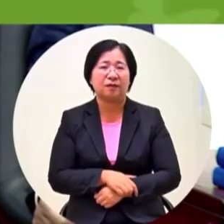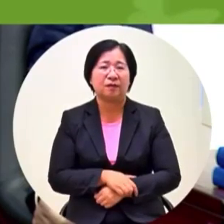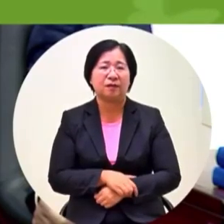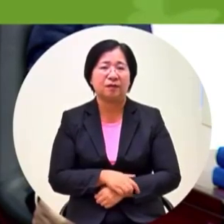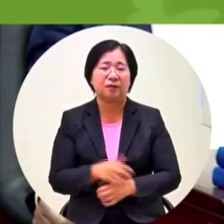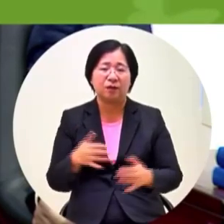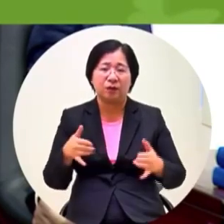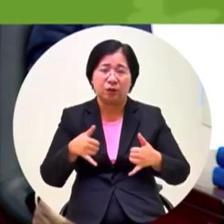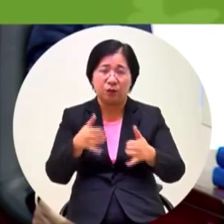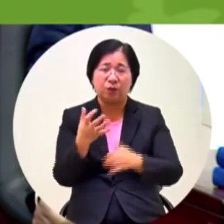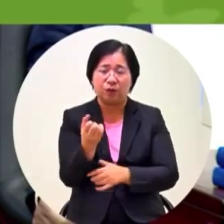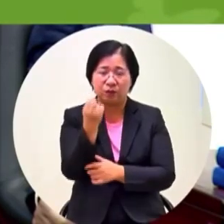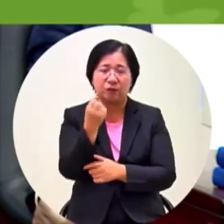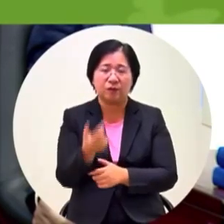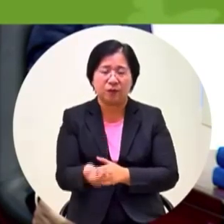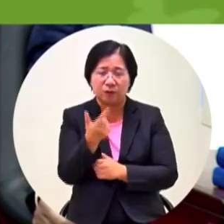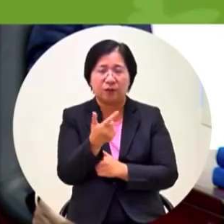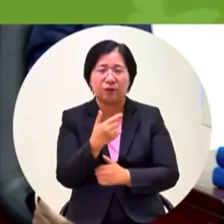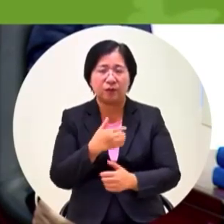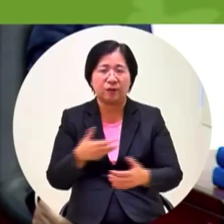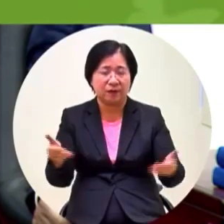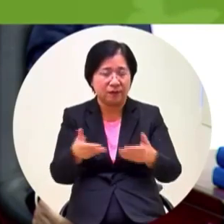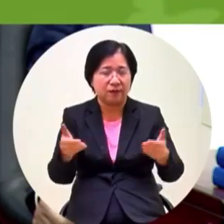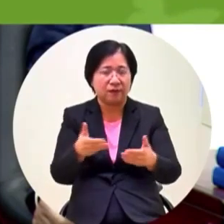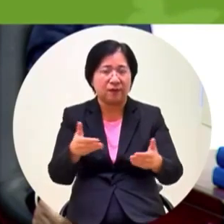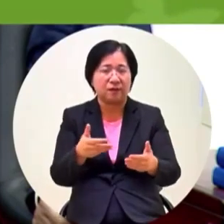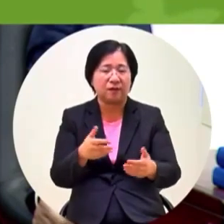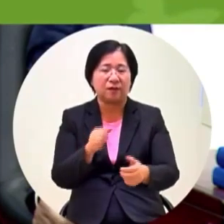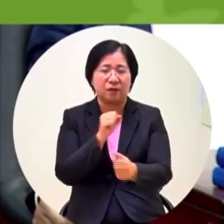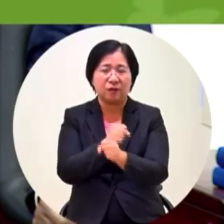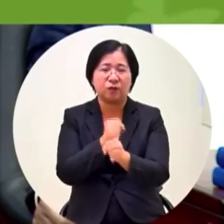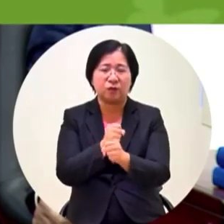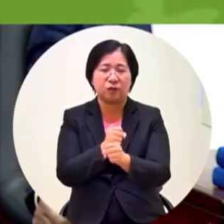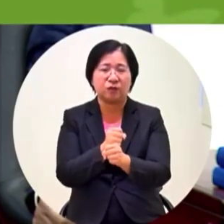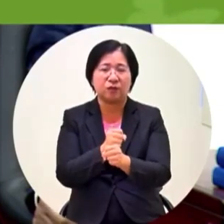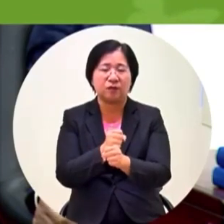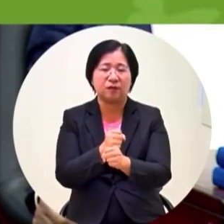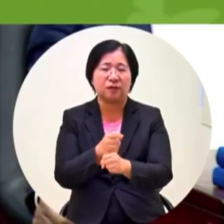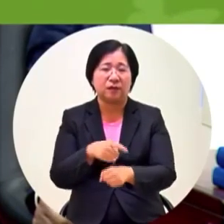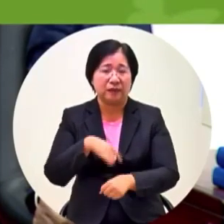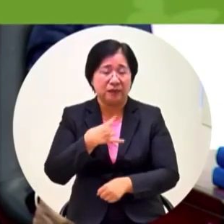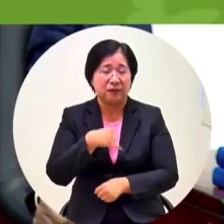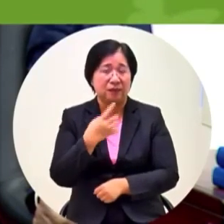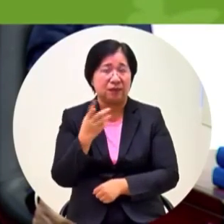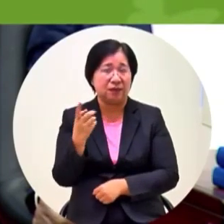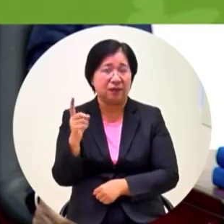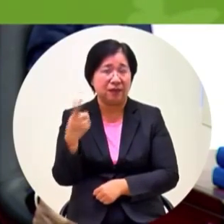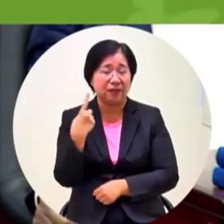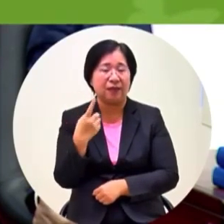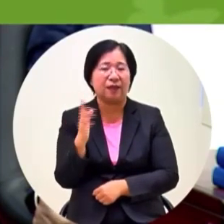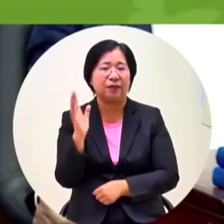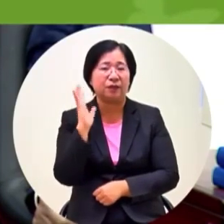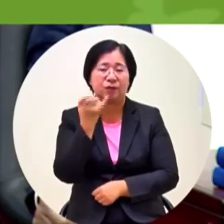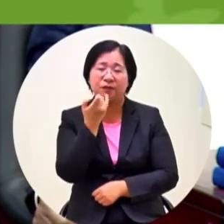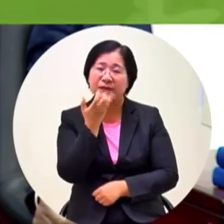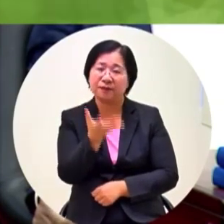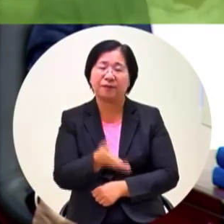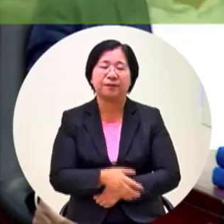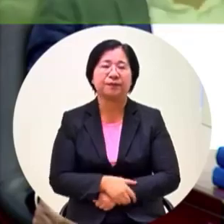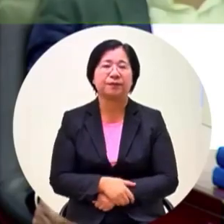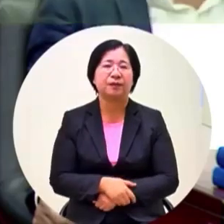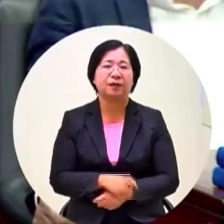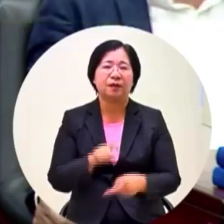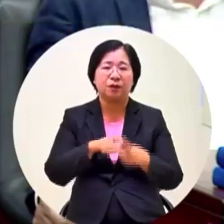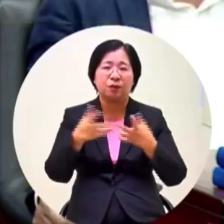可以先动工来做这个水利，做这个自来水。局长是不是可以答复一下？ 请公务局长答